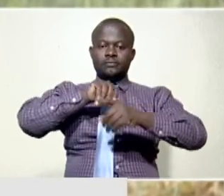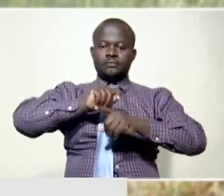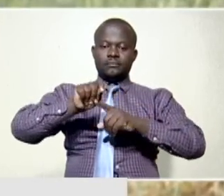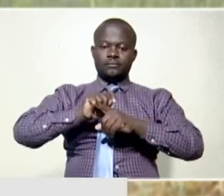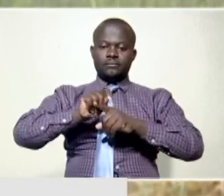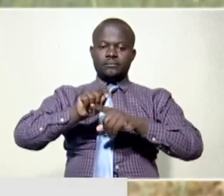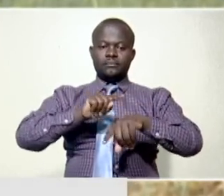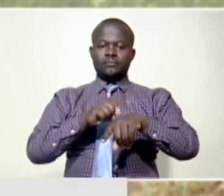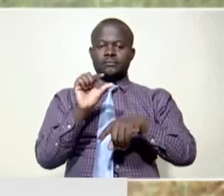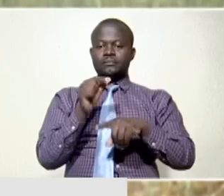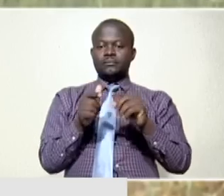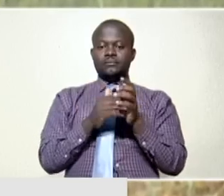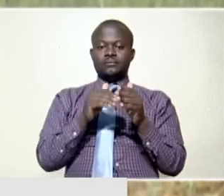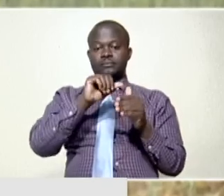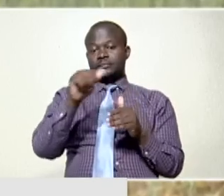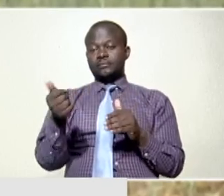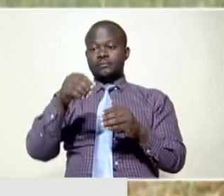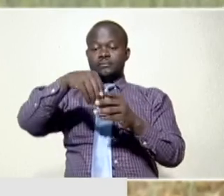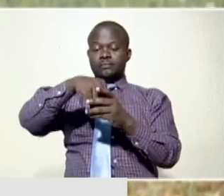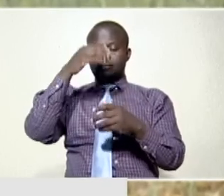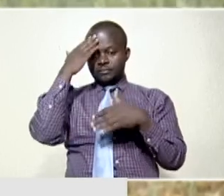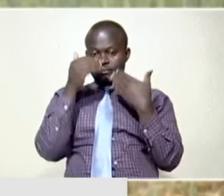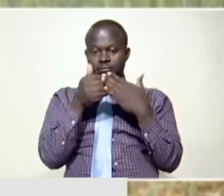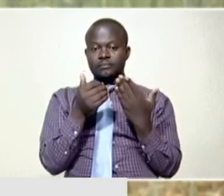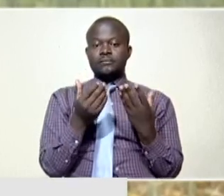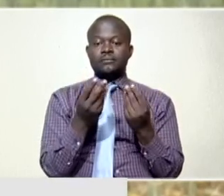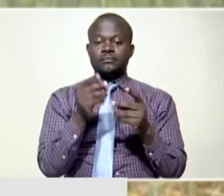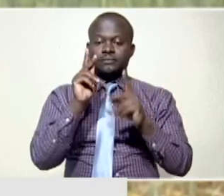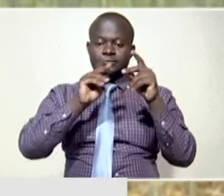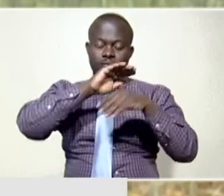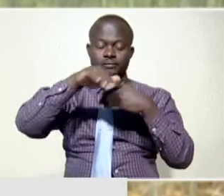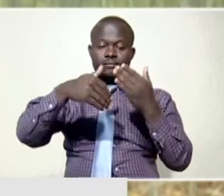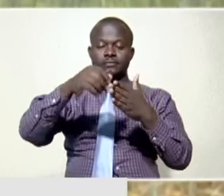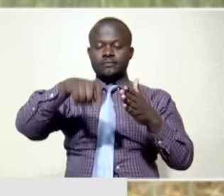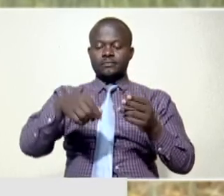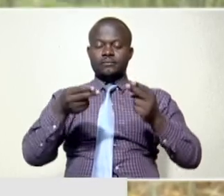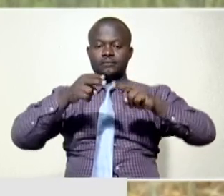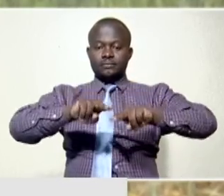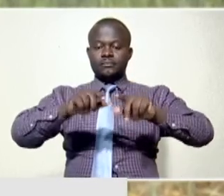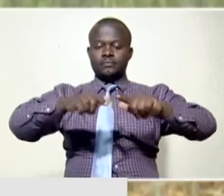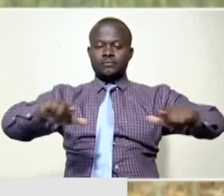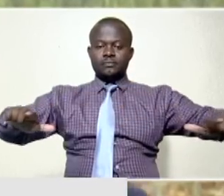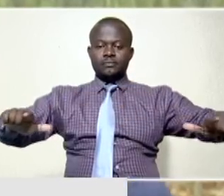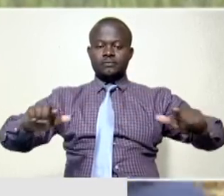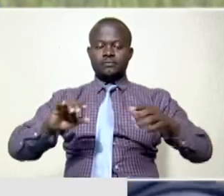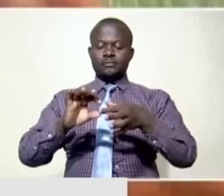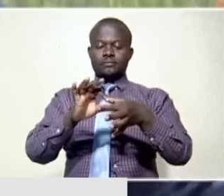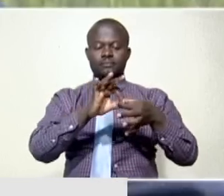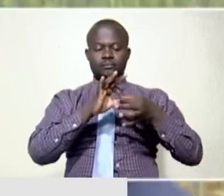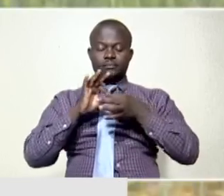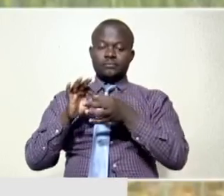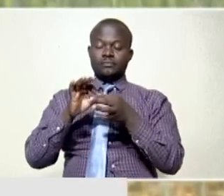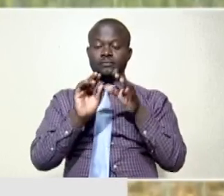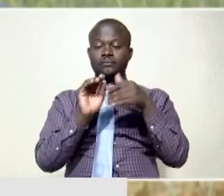y'igihe gitoya. Ikindi kirimo kugira byorohera abaturage ni uko habaho land consolidation use. Abaturage